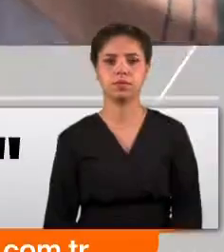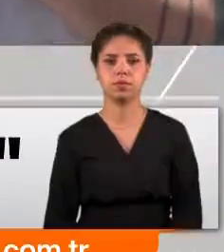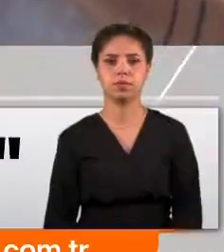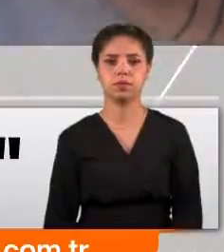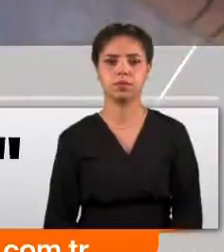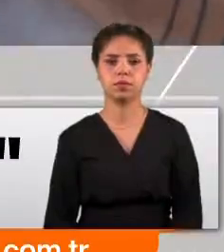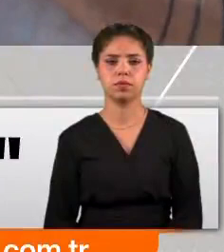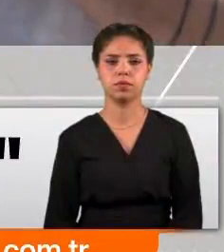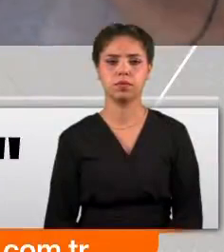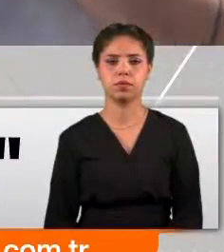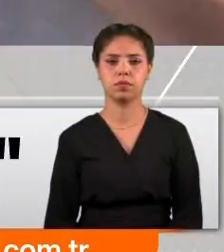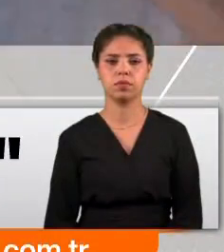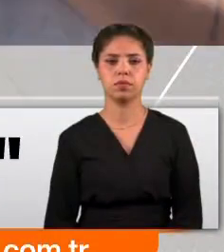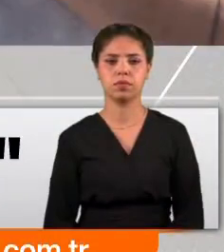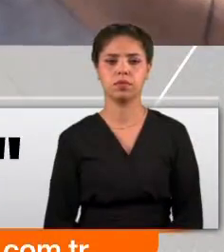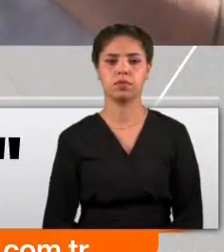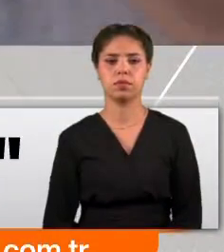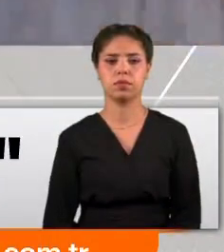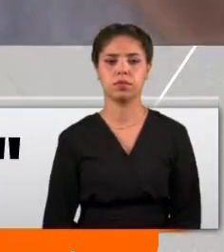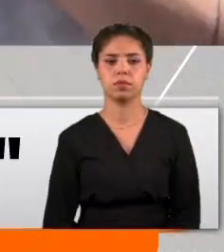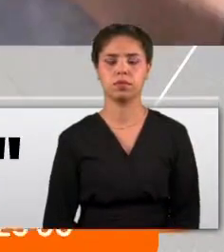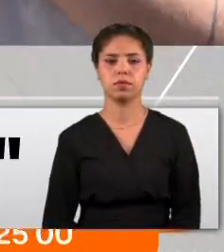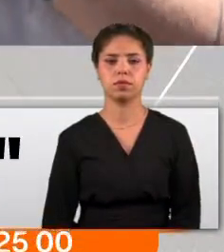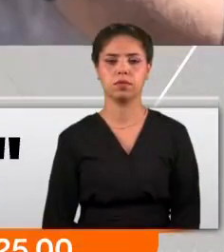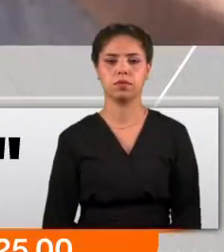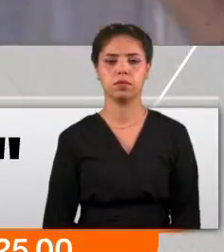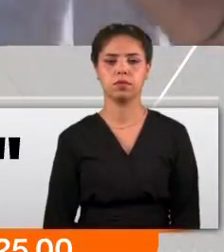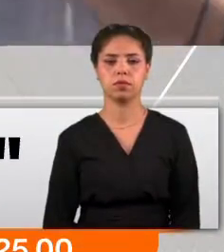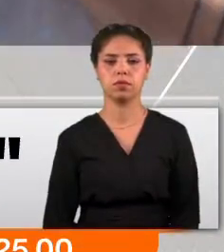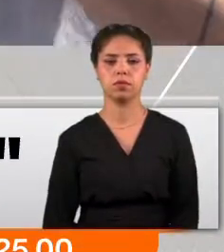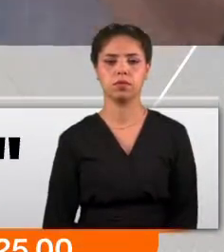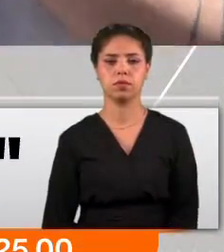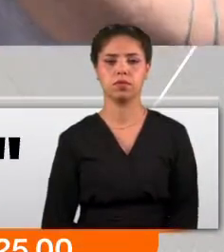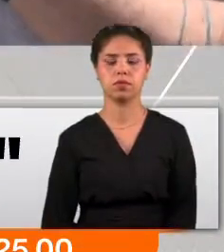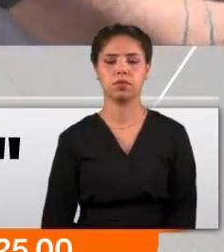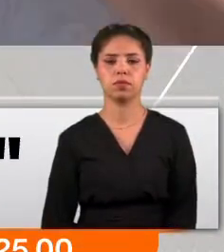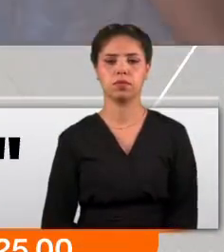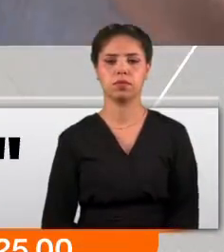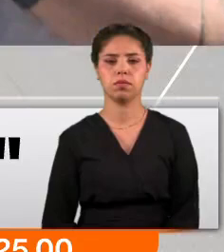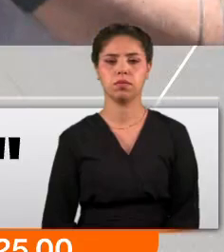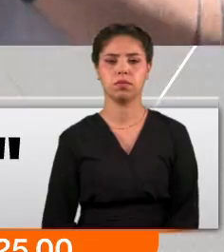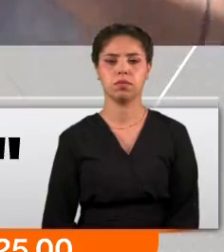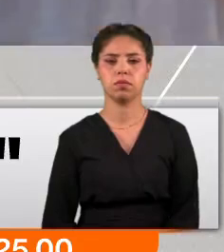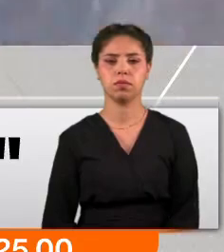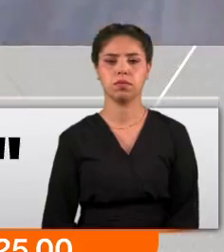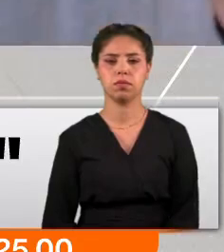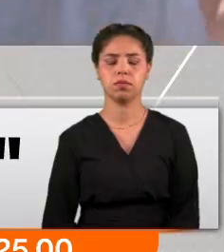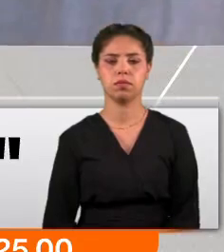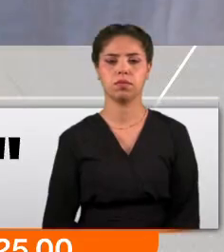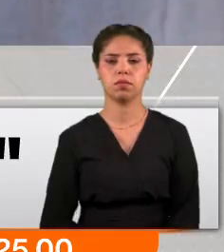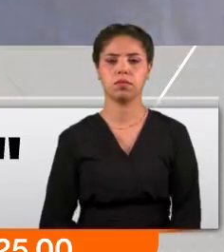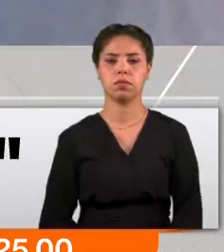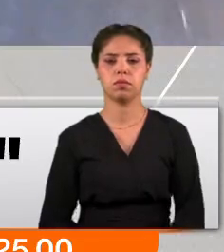Benim tek hayalim annemin o çocukları görmesiydi. Annem vefat ettikten sonra 10 gün sonra çocuklarım geldi, ikiz bebeklerim geldi.